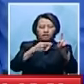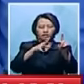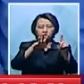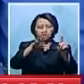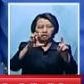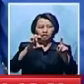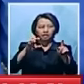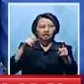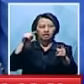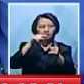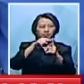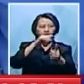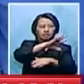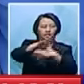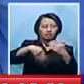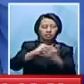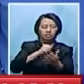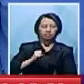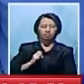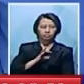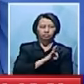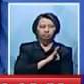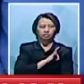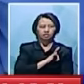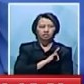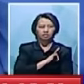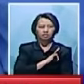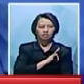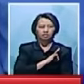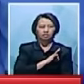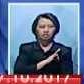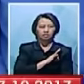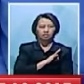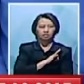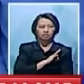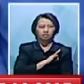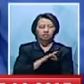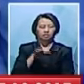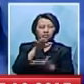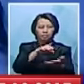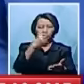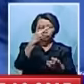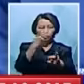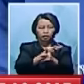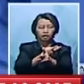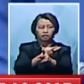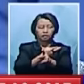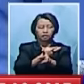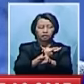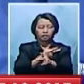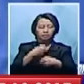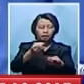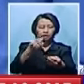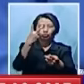RM1,500 pada semua penjawat awam. Bayaran ini diberikan dua kali, iaitu